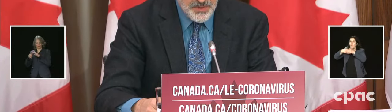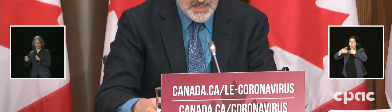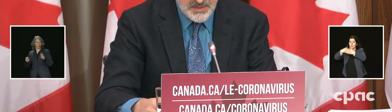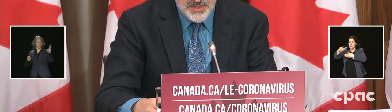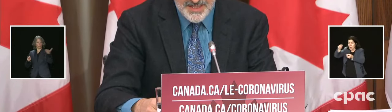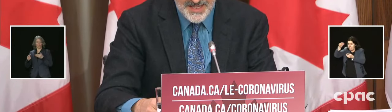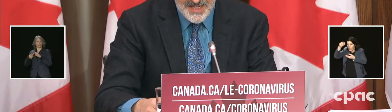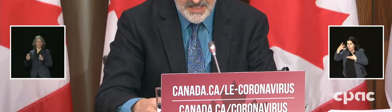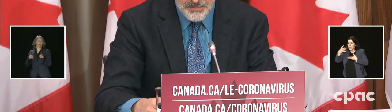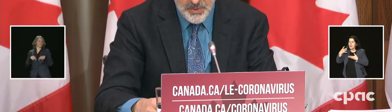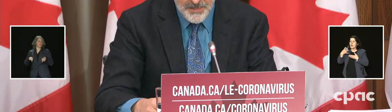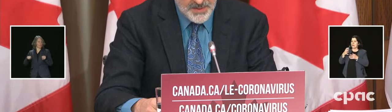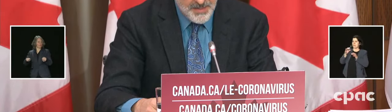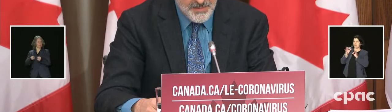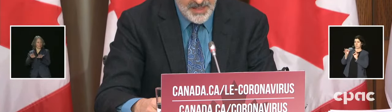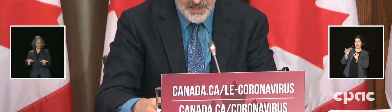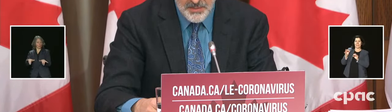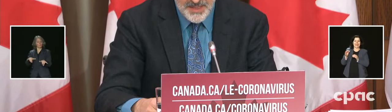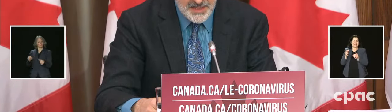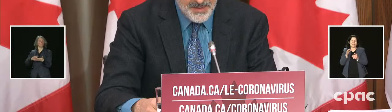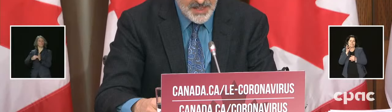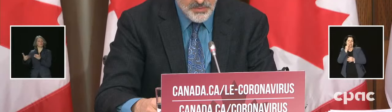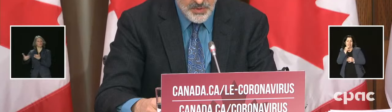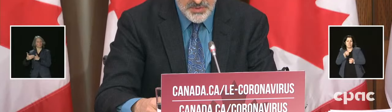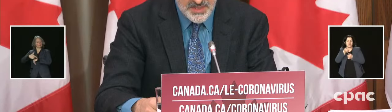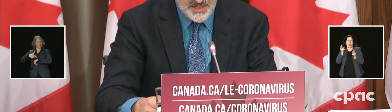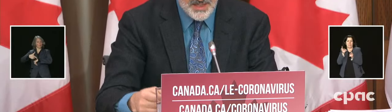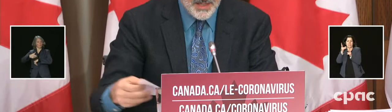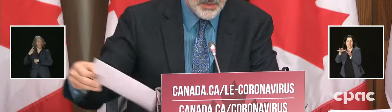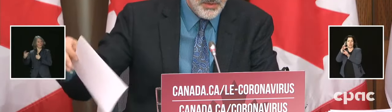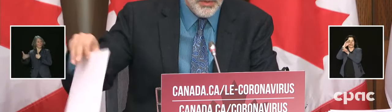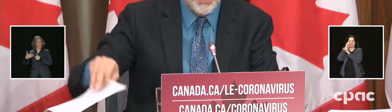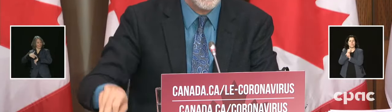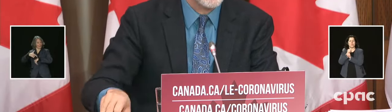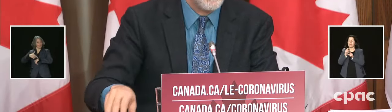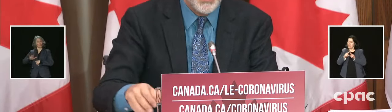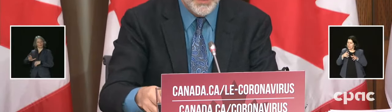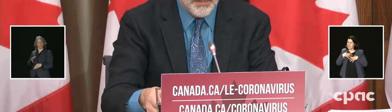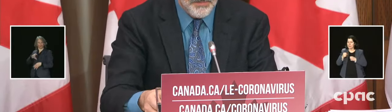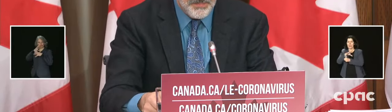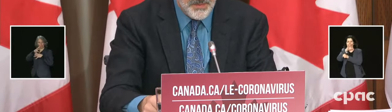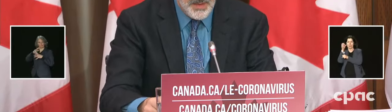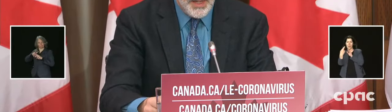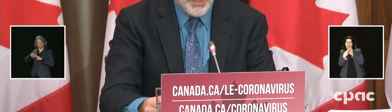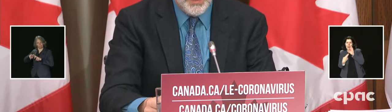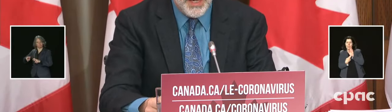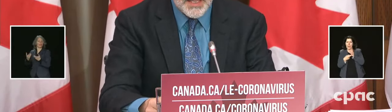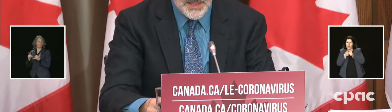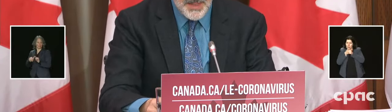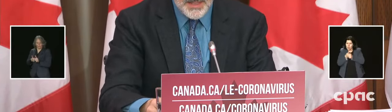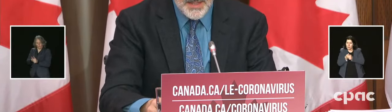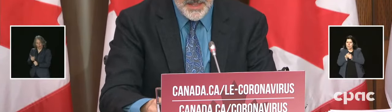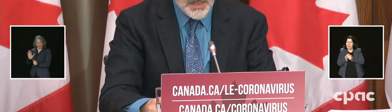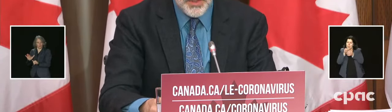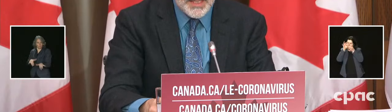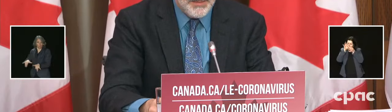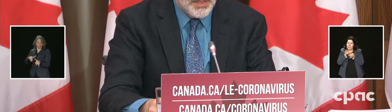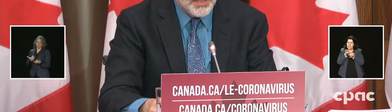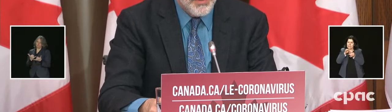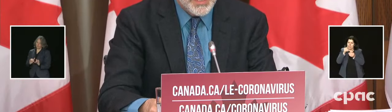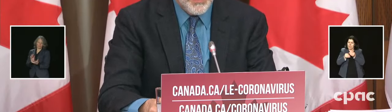si ce processus a été réalisé plus rapidement, les normes d'examen rigoureuses de Santé Canada ont été respectées. Des renseignements détaillés